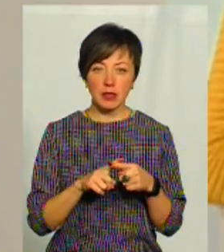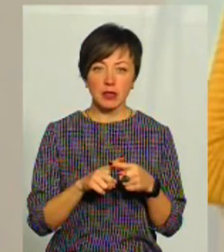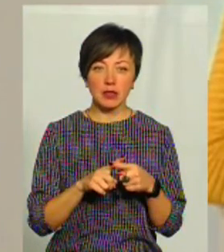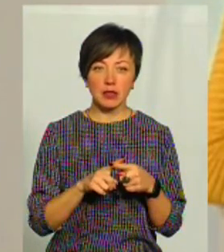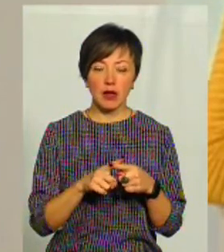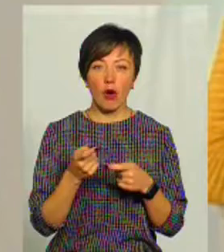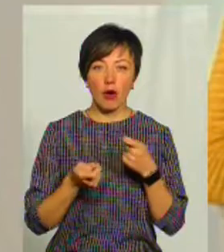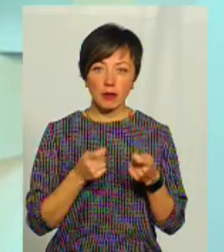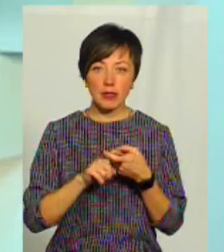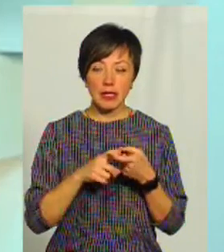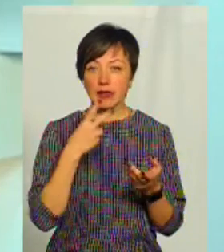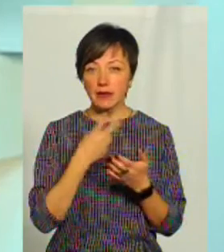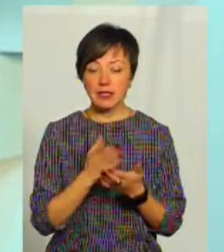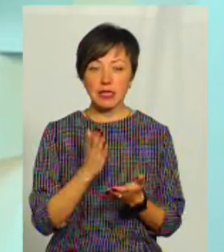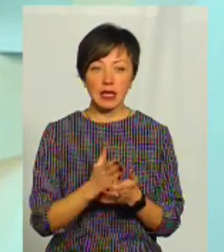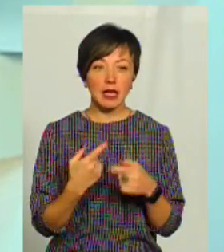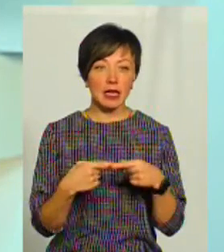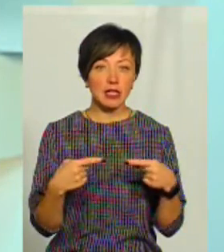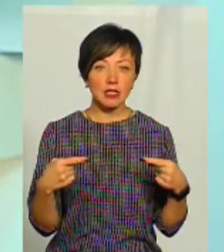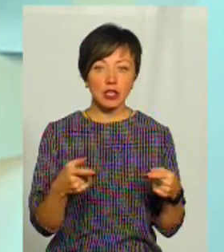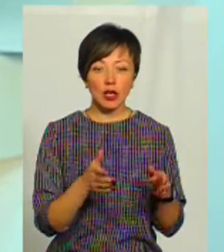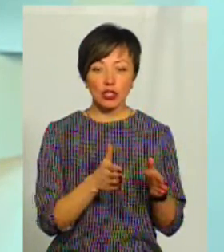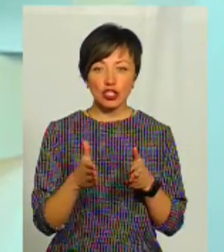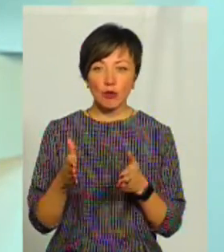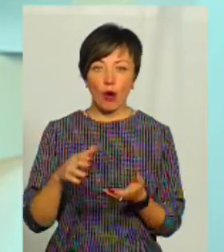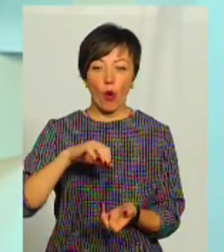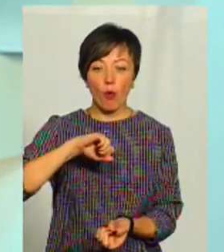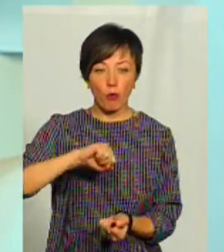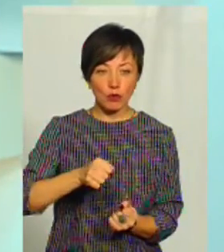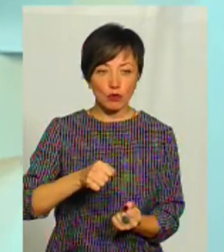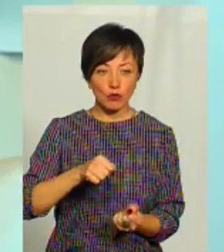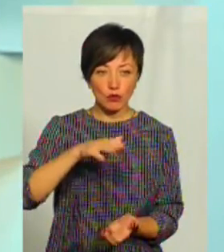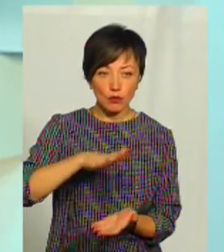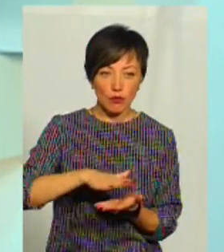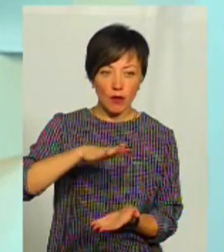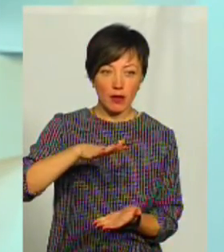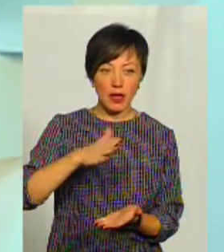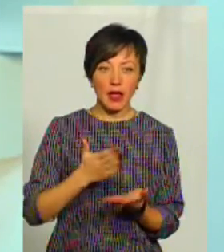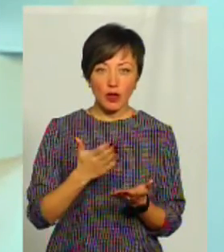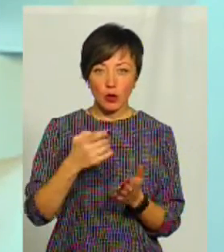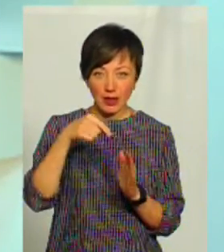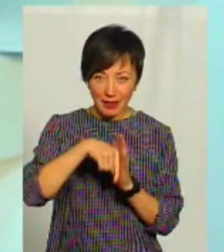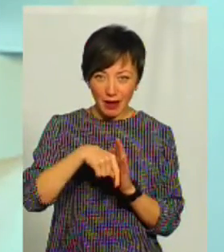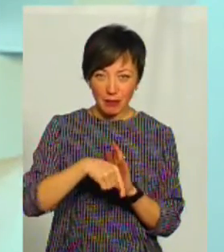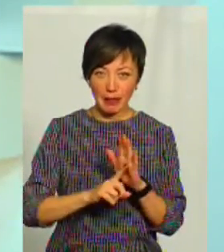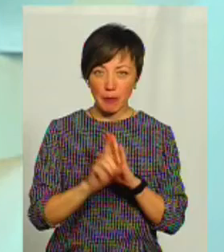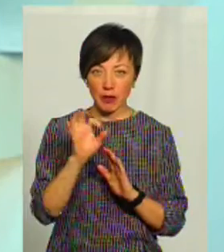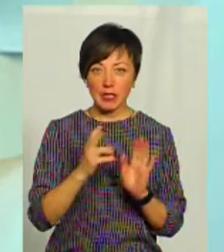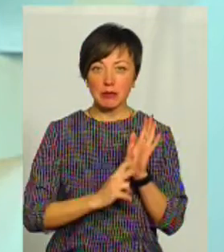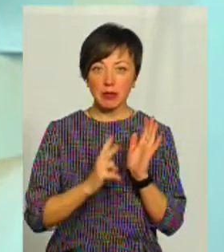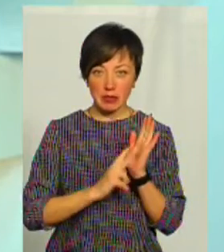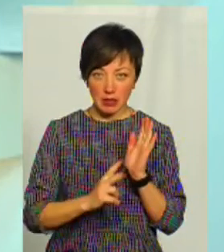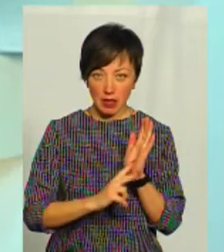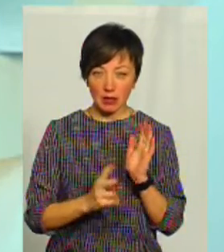будниками, мікроорганізмами? Ну, дивіться, є різні режими компостування, і якщо температура складає всередині компосту